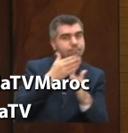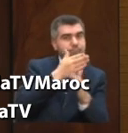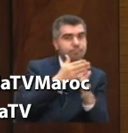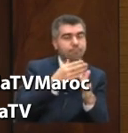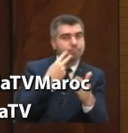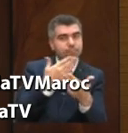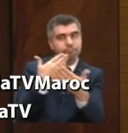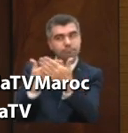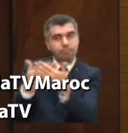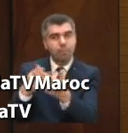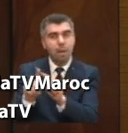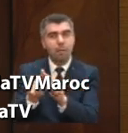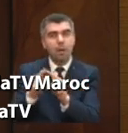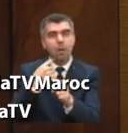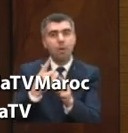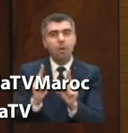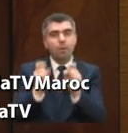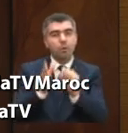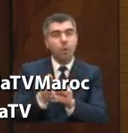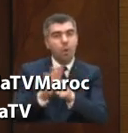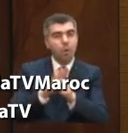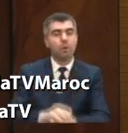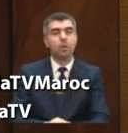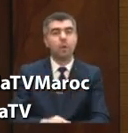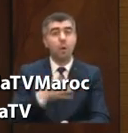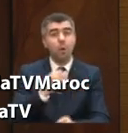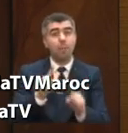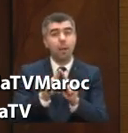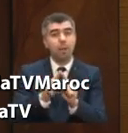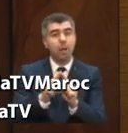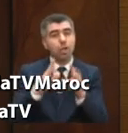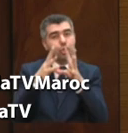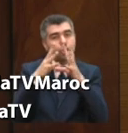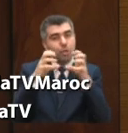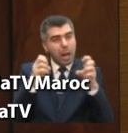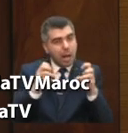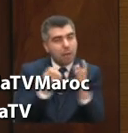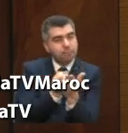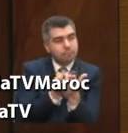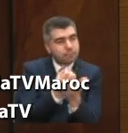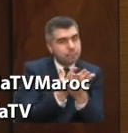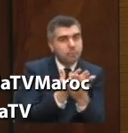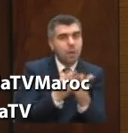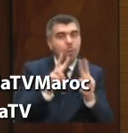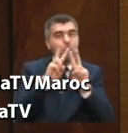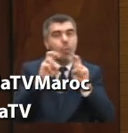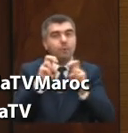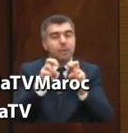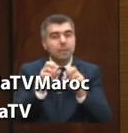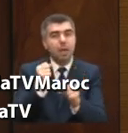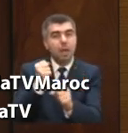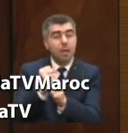تأثرها بتداعيات جائحة كورونا، حيث تم تنظيم حملات تحسيسية وتوعوية من قبل مفتش الشغل للوقوف